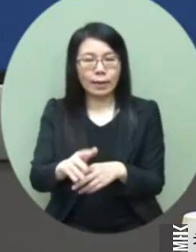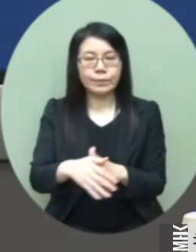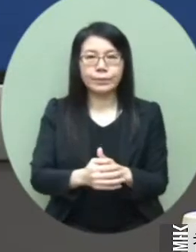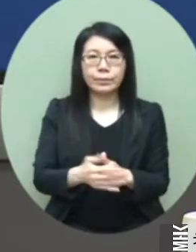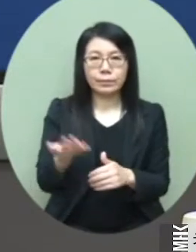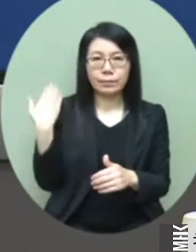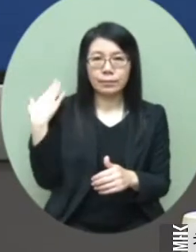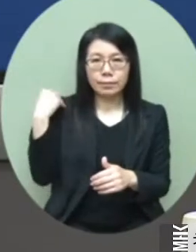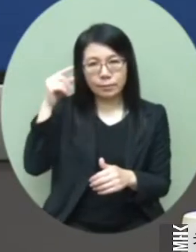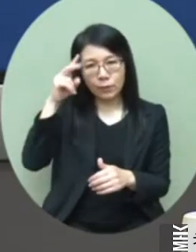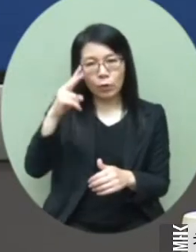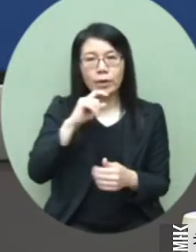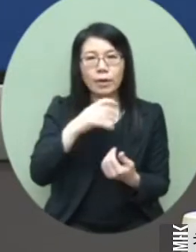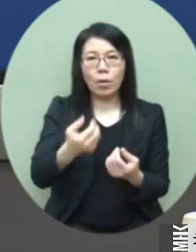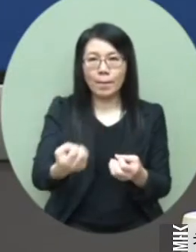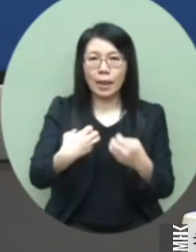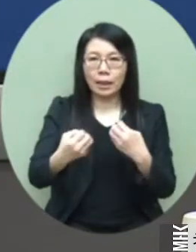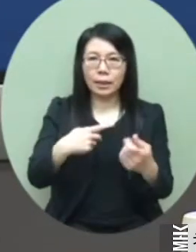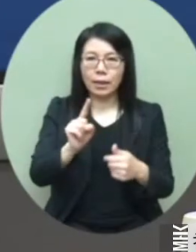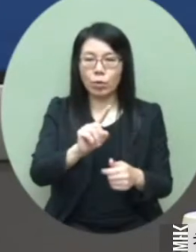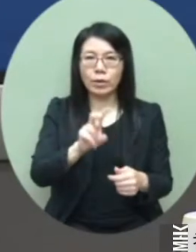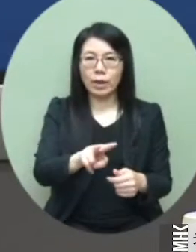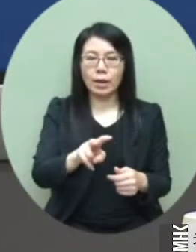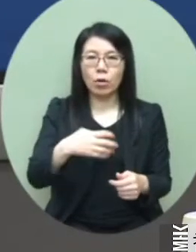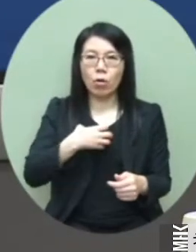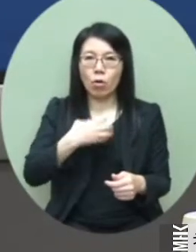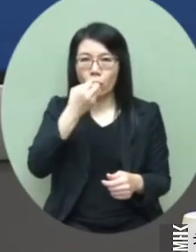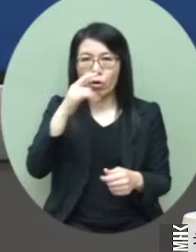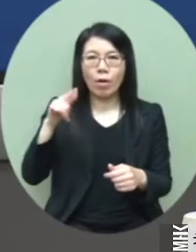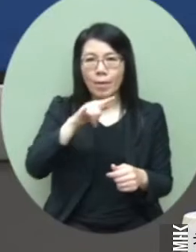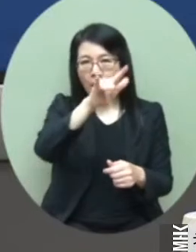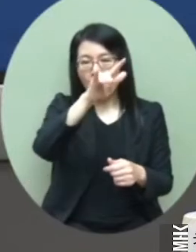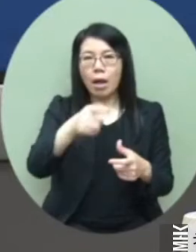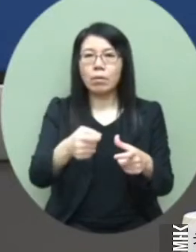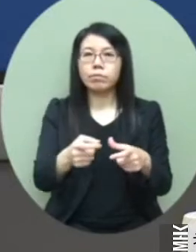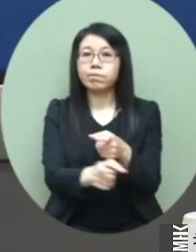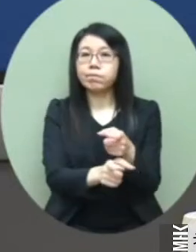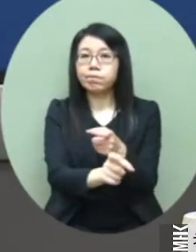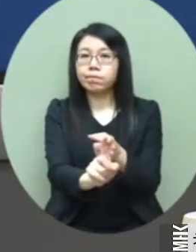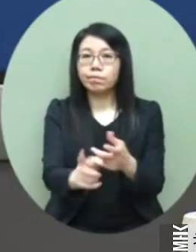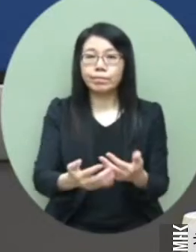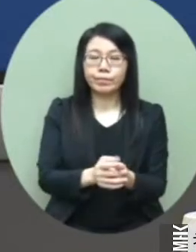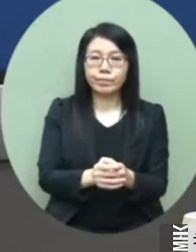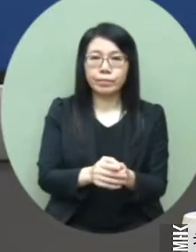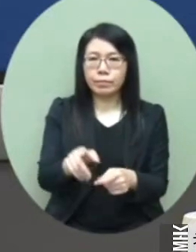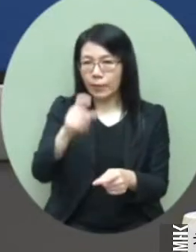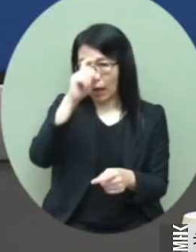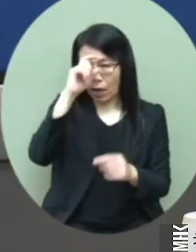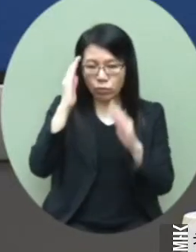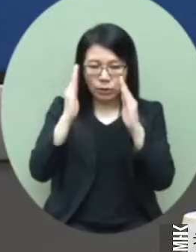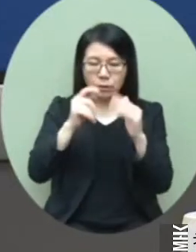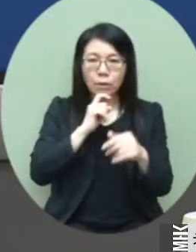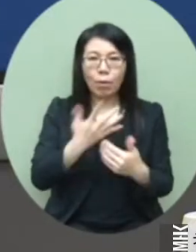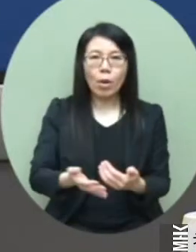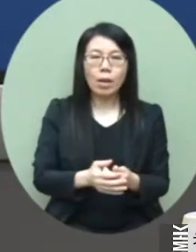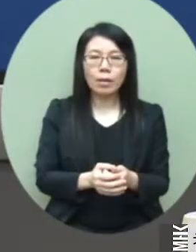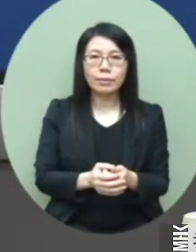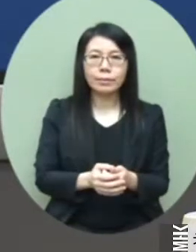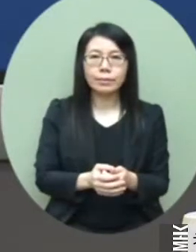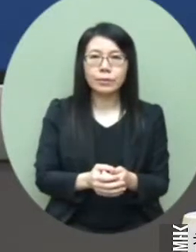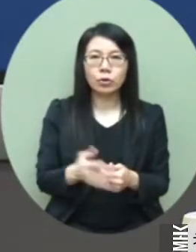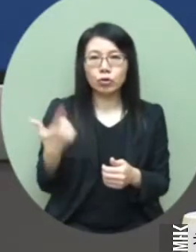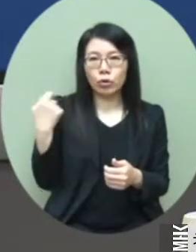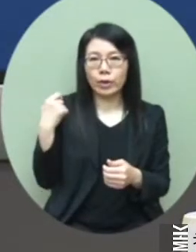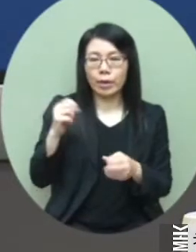係早2日喺呢度問我關於我點樣睇香港嘅航空樞紐。我唔知大家有冇留意嚇，最近公